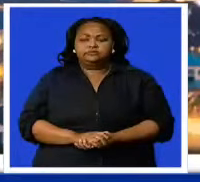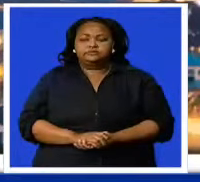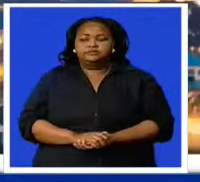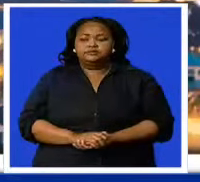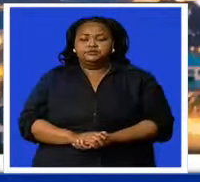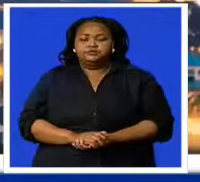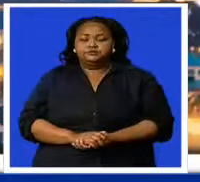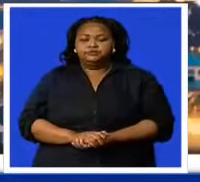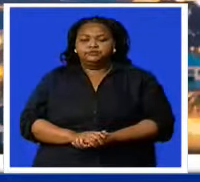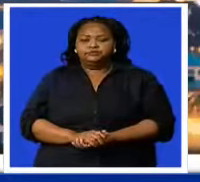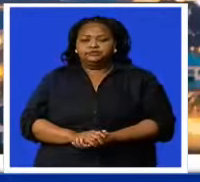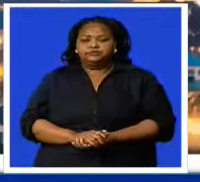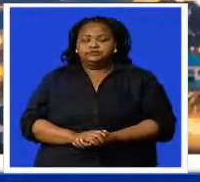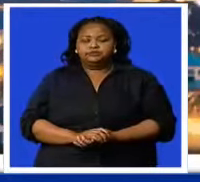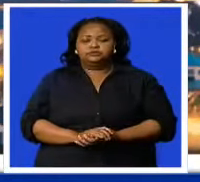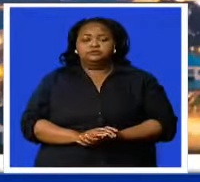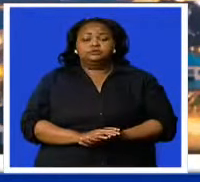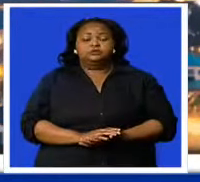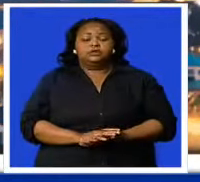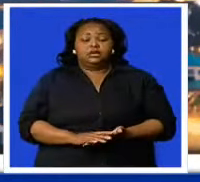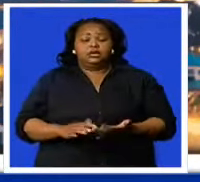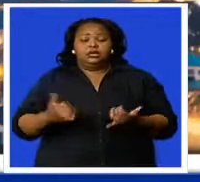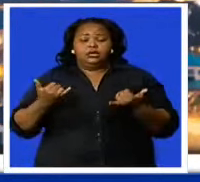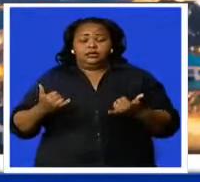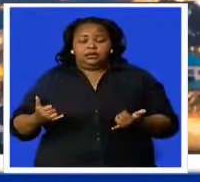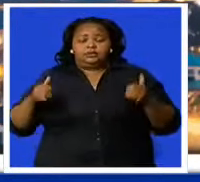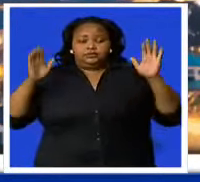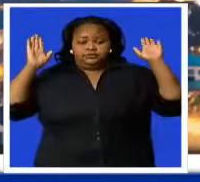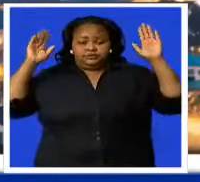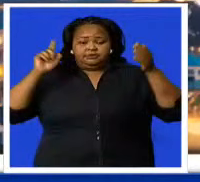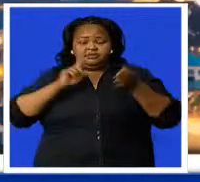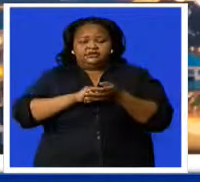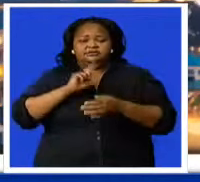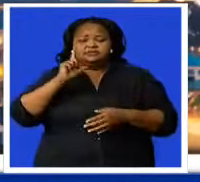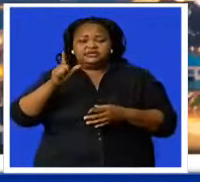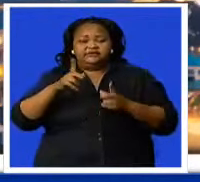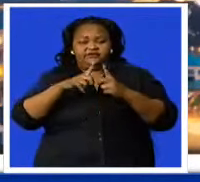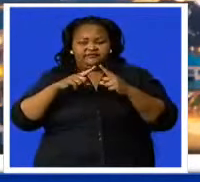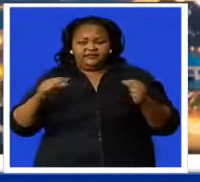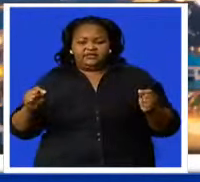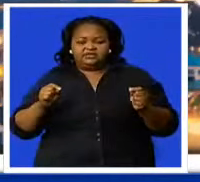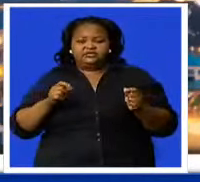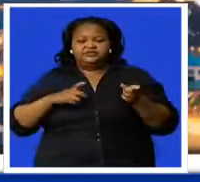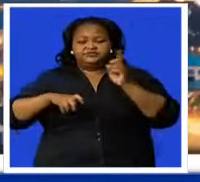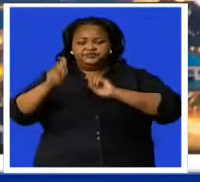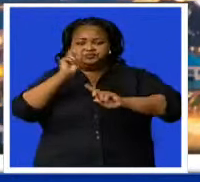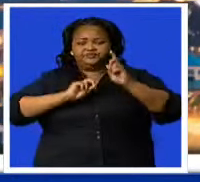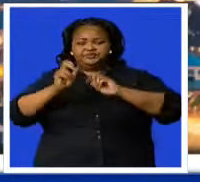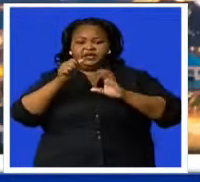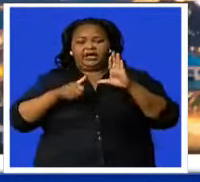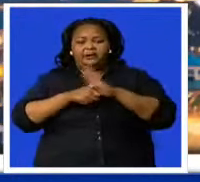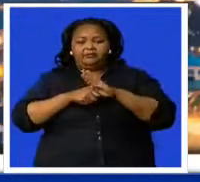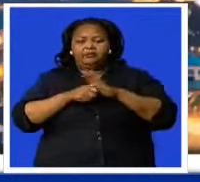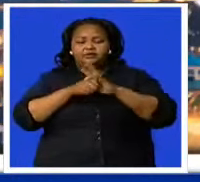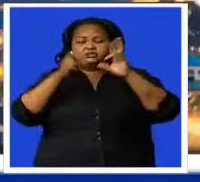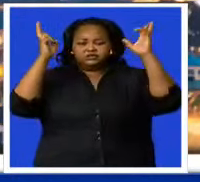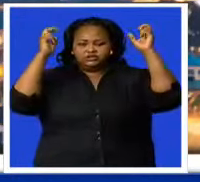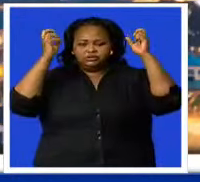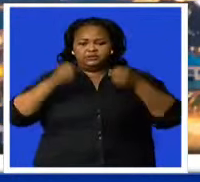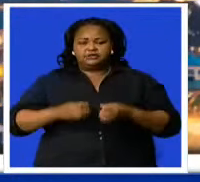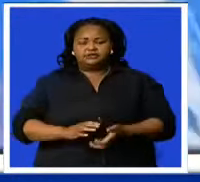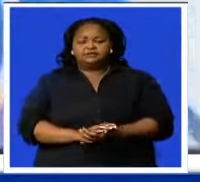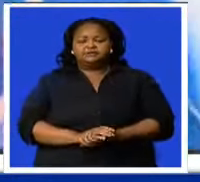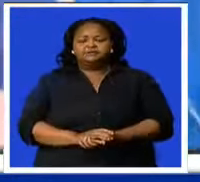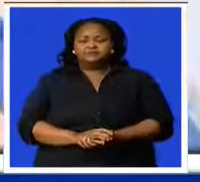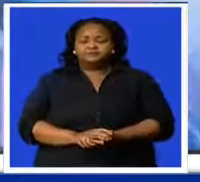Ayini nebenkosile enhle atiguce tensimbi yesikhombisa singakabaleka siphinde sibuke nadi bethamba phambili lomuhla.